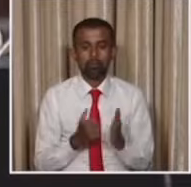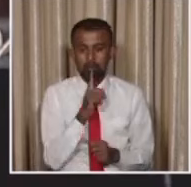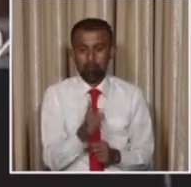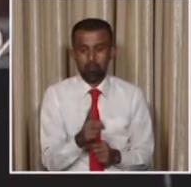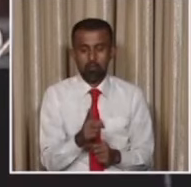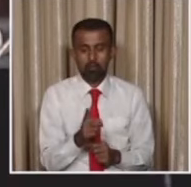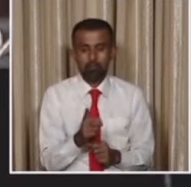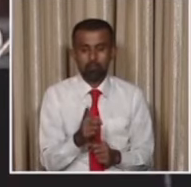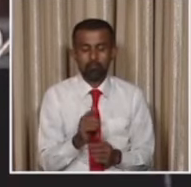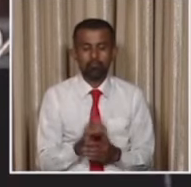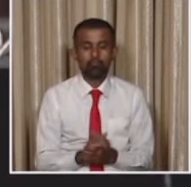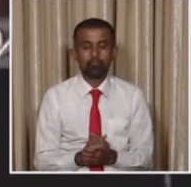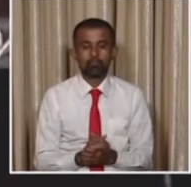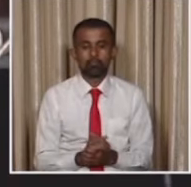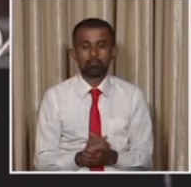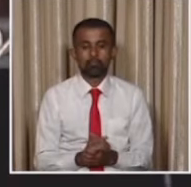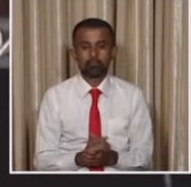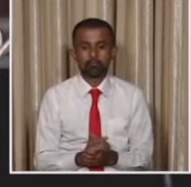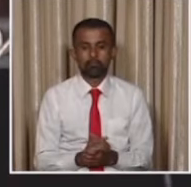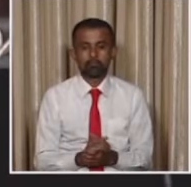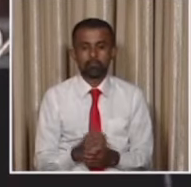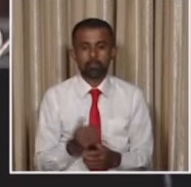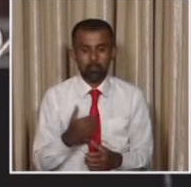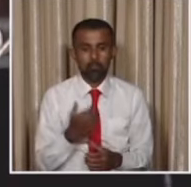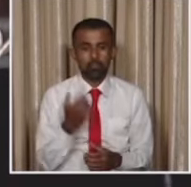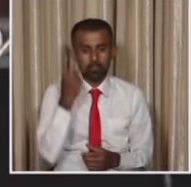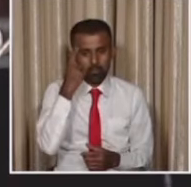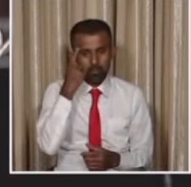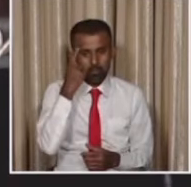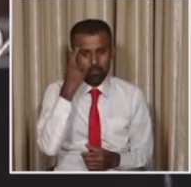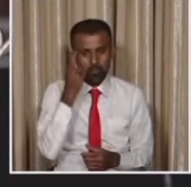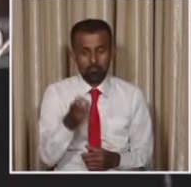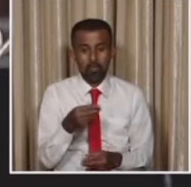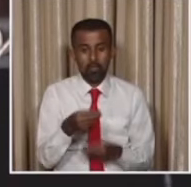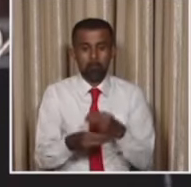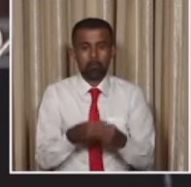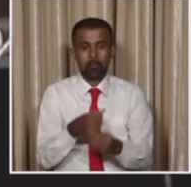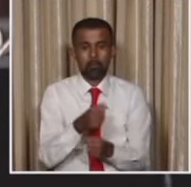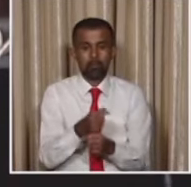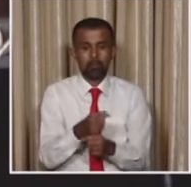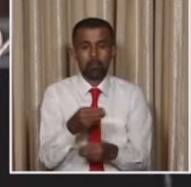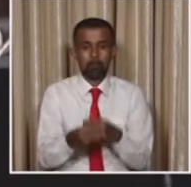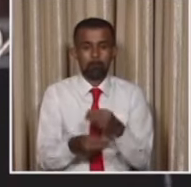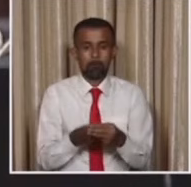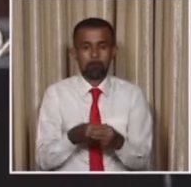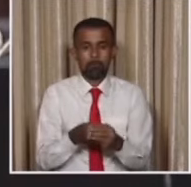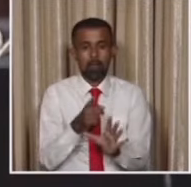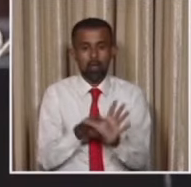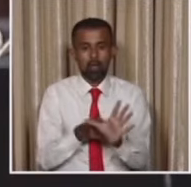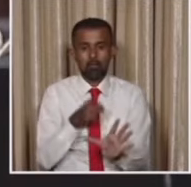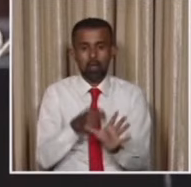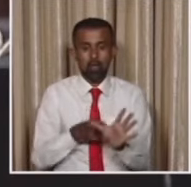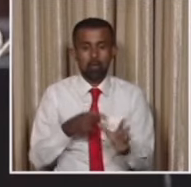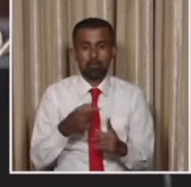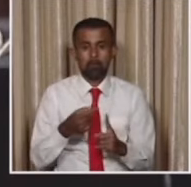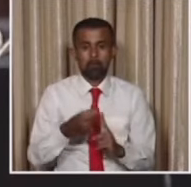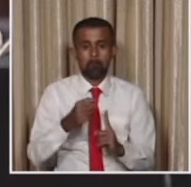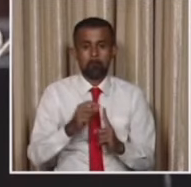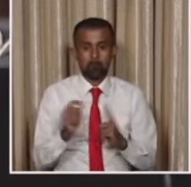අමාත්‍යතුමාට, මන්ත්‍රීතුමනි, අපි දන්නවා මේ සමාගම රාජ්‍ය සමාගමක් ඉඳ වාර්ෂික වාර්තාව පාර්ලිමේන්තුවට